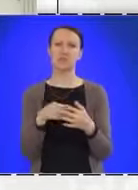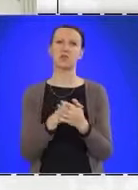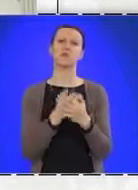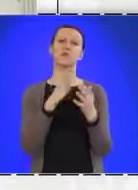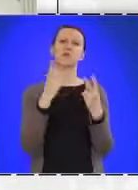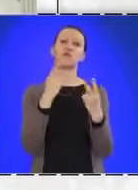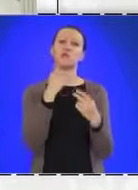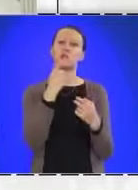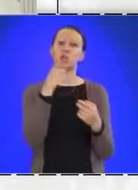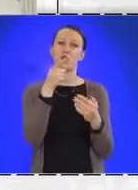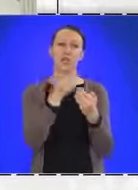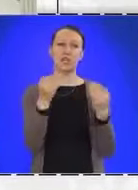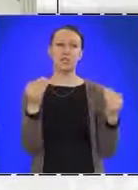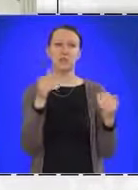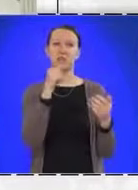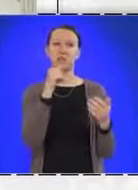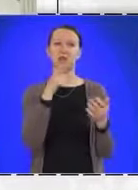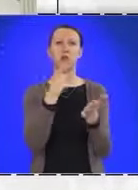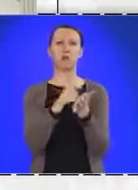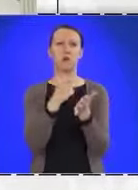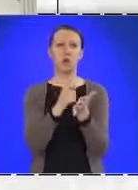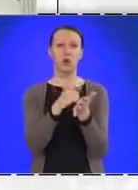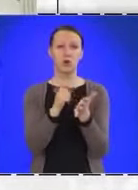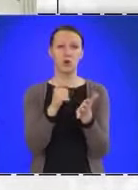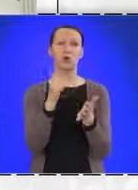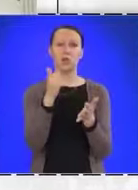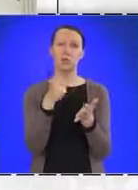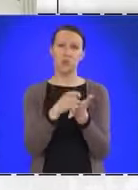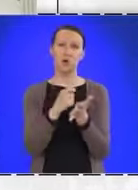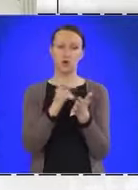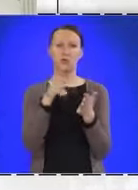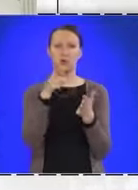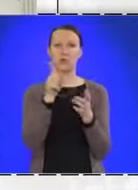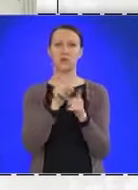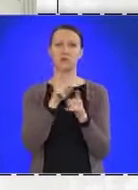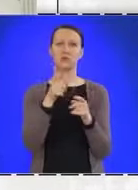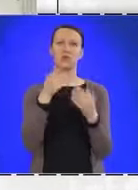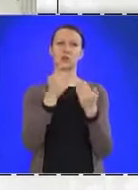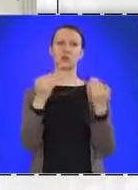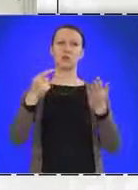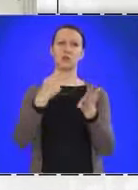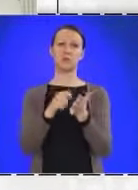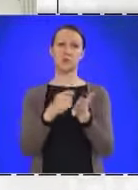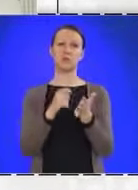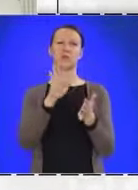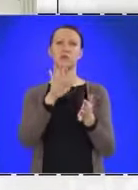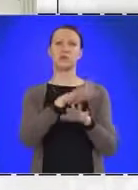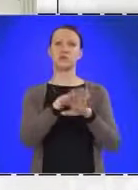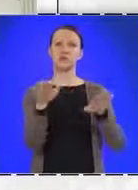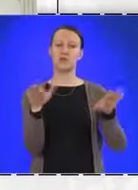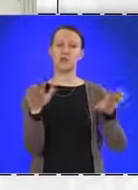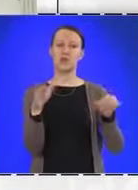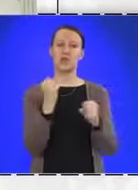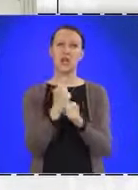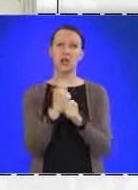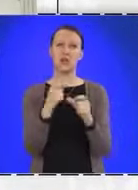neki način. Važno je možda za naglasiti da ova izložba je prodajnog karaktera. Da, u biti i ova izložba između ostalog je prodajnog karaktera,